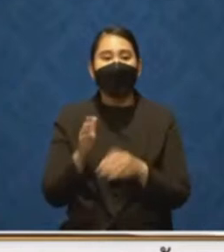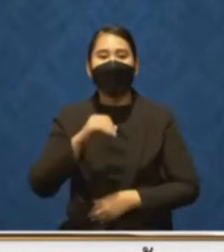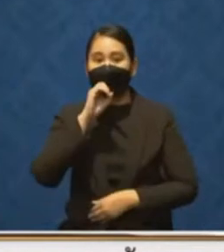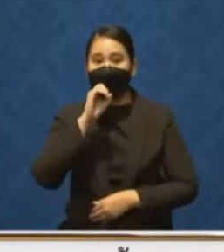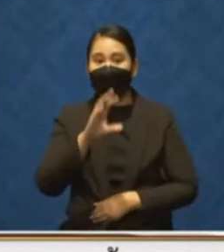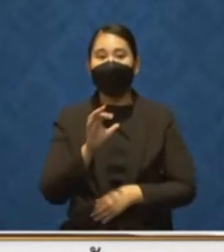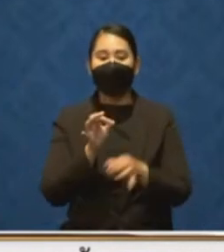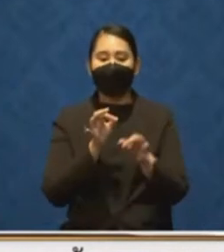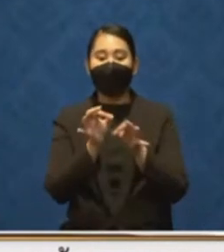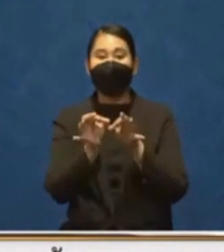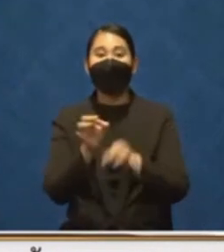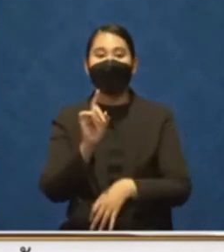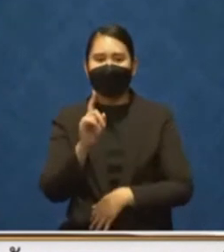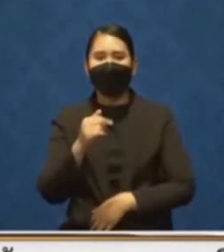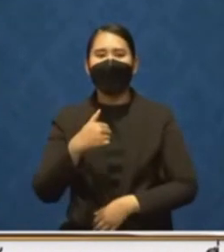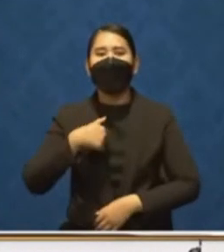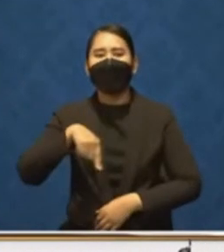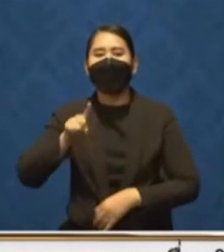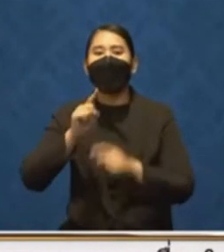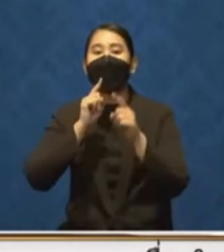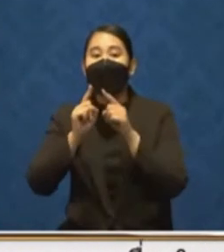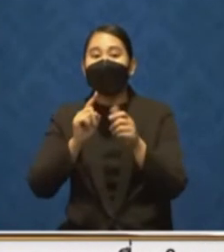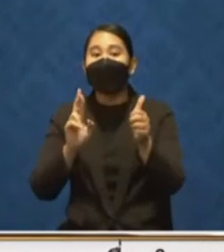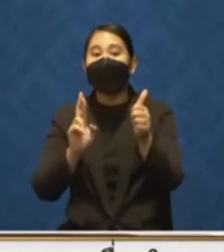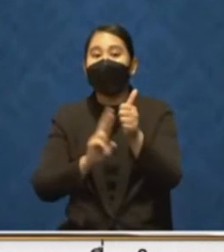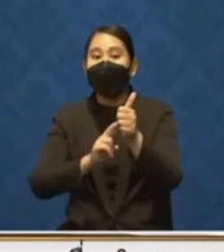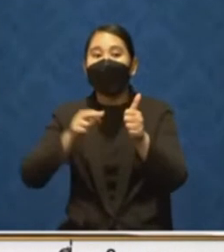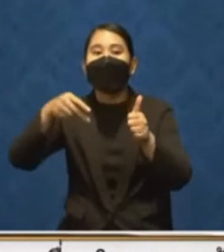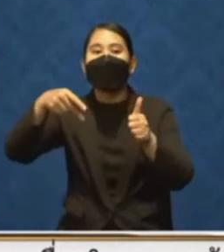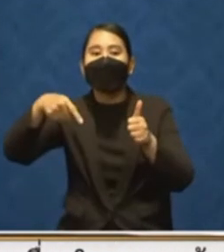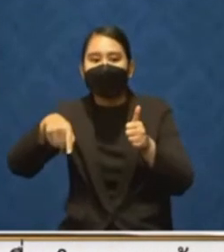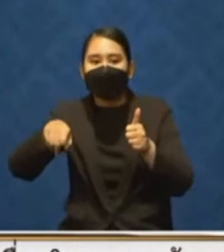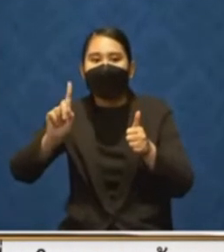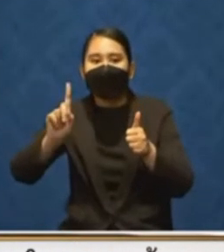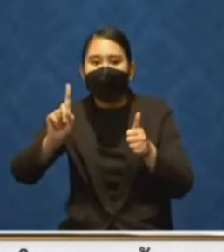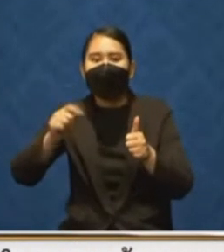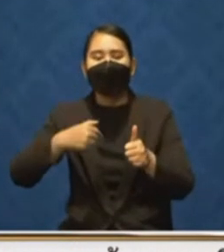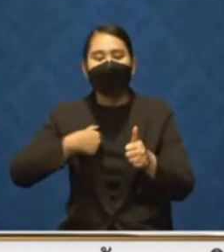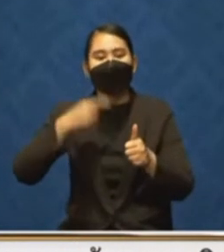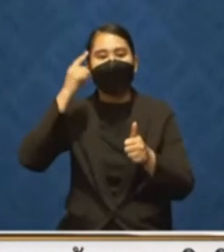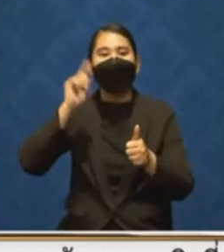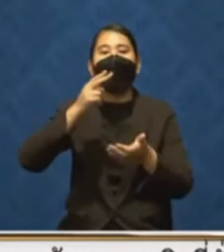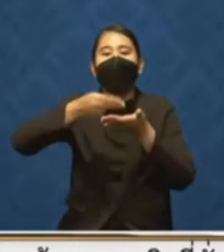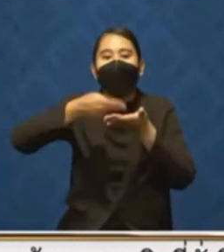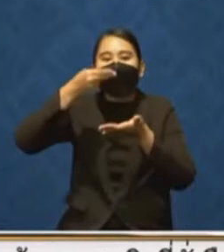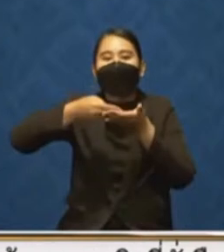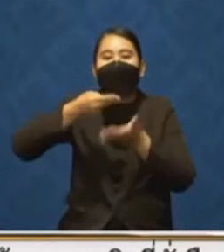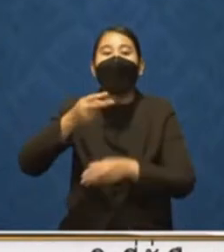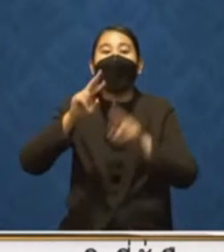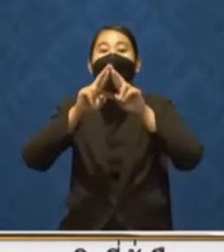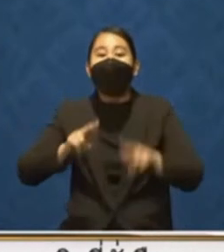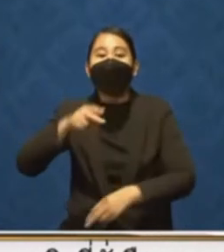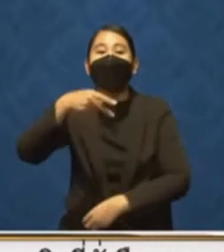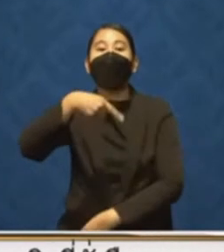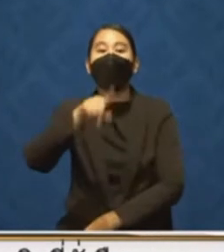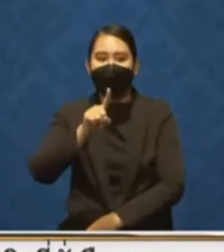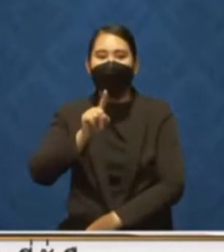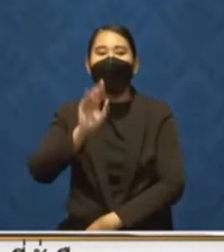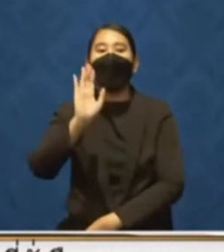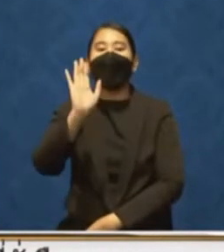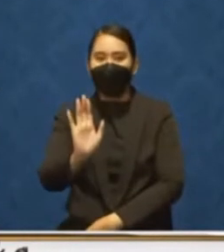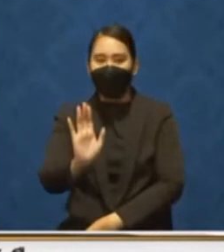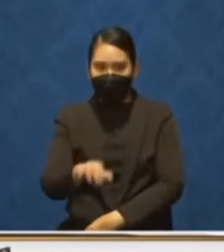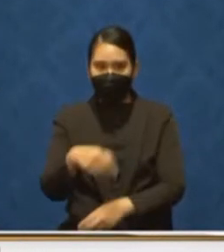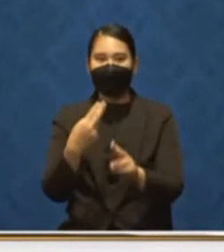เดี๋ยวพี่ไปคุยกับรองปอตอนแรกผมคิดว่าปูเตี๋ยวเรือป.ประทีปเป็นรองต่อก็คือที่